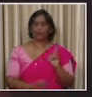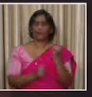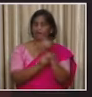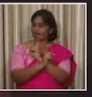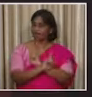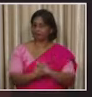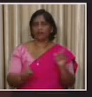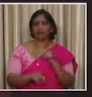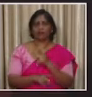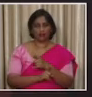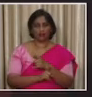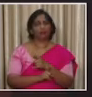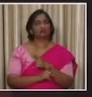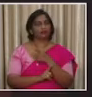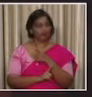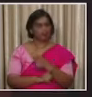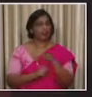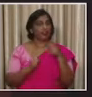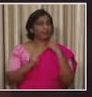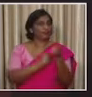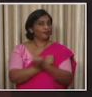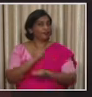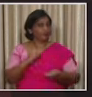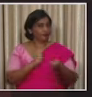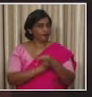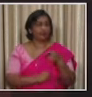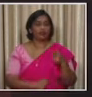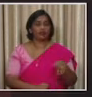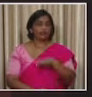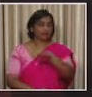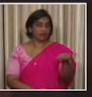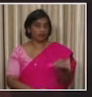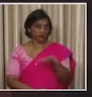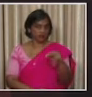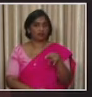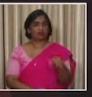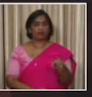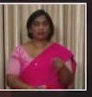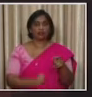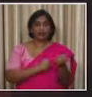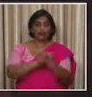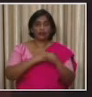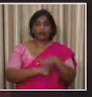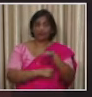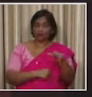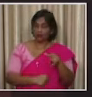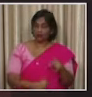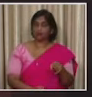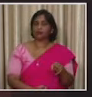එකවරම මේ කුඹුරු බිම් ටික, ගොවි බිම් ටික